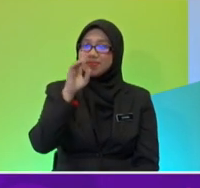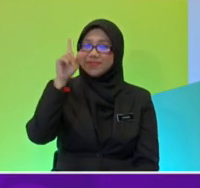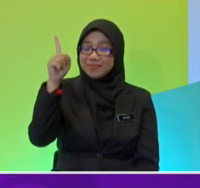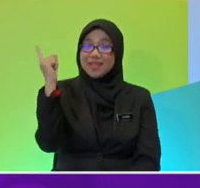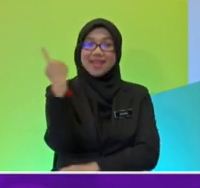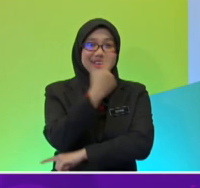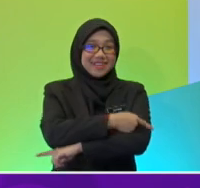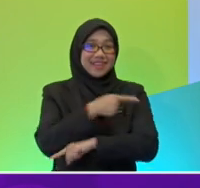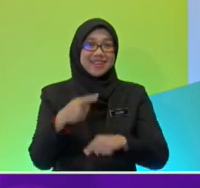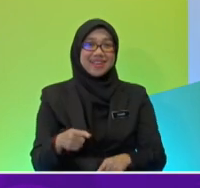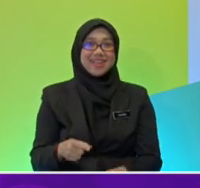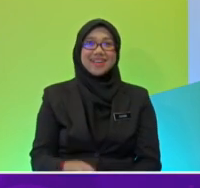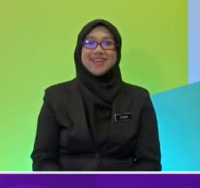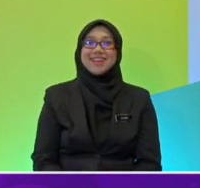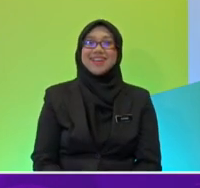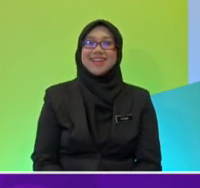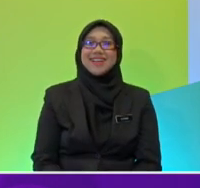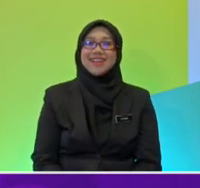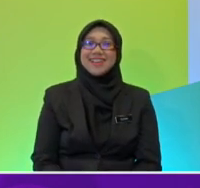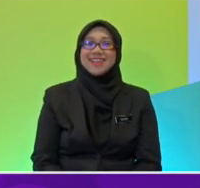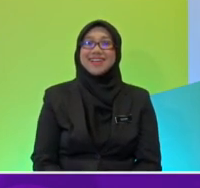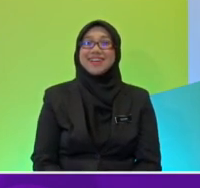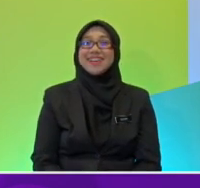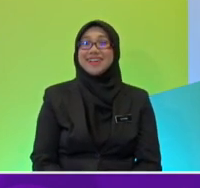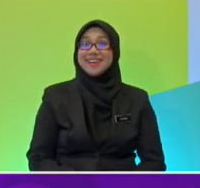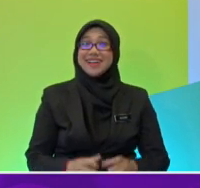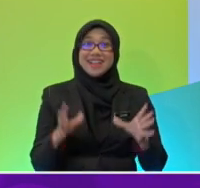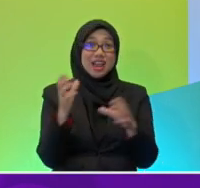pada hari ini Layak mendapat 10 bintang semuanya